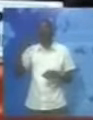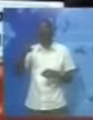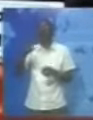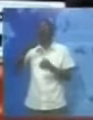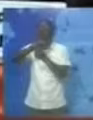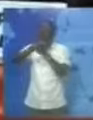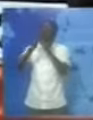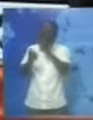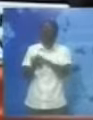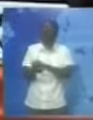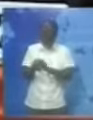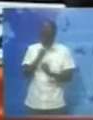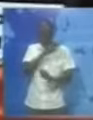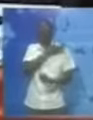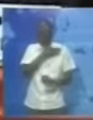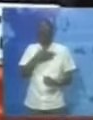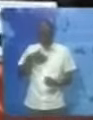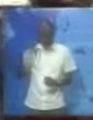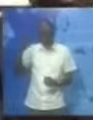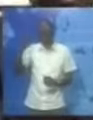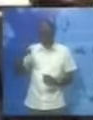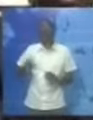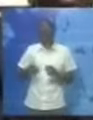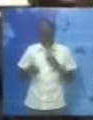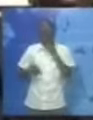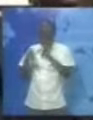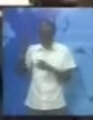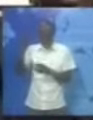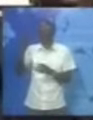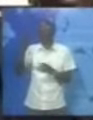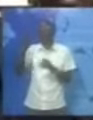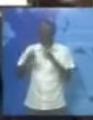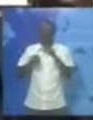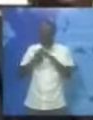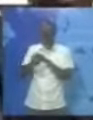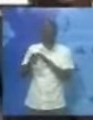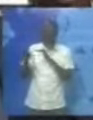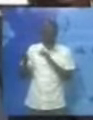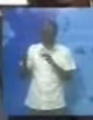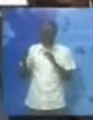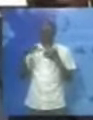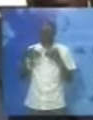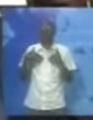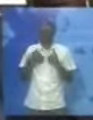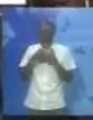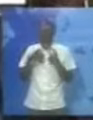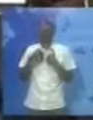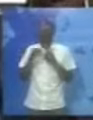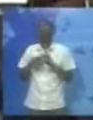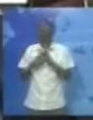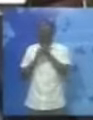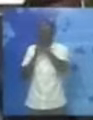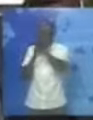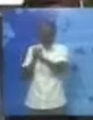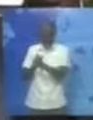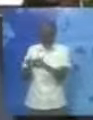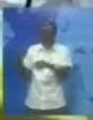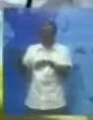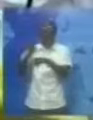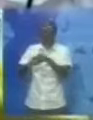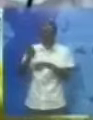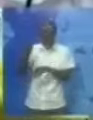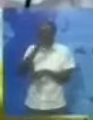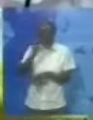transformation et nous allons aussi visiter des unités comme l'abattoir de Bobo qui a besoin d'être accompagné aussi pour être mis à